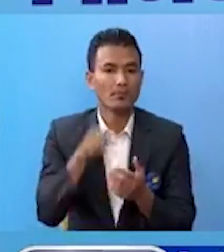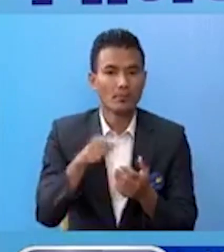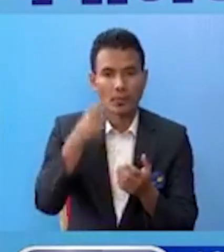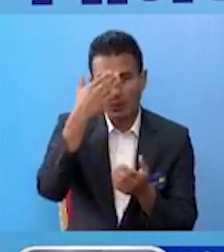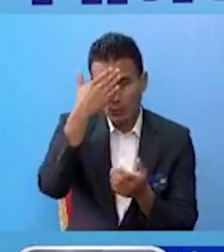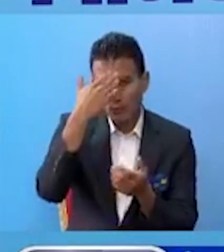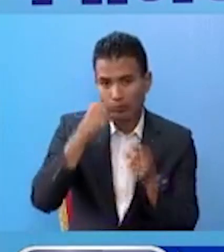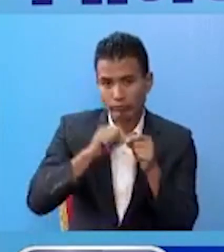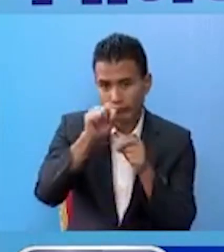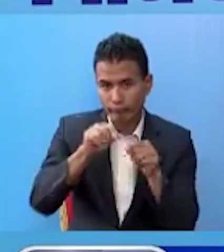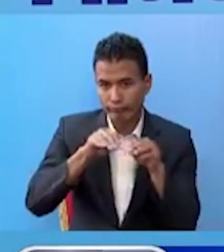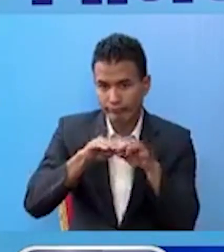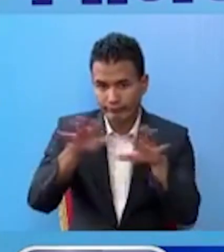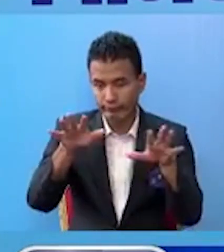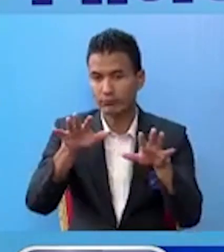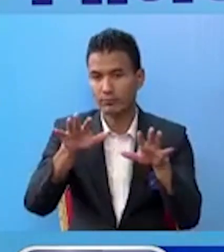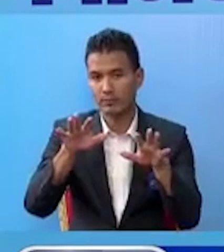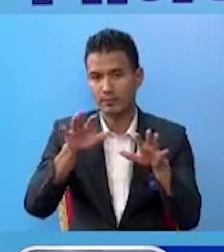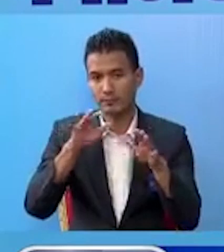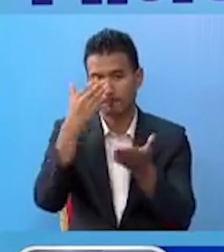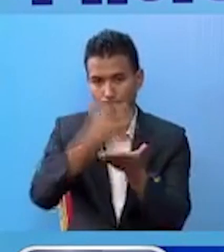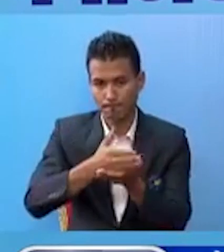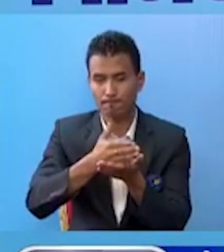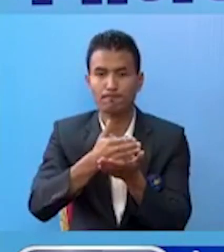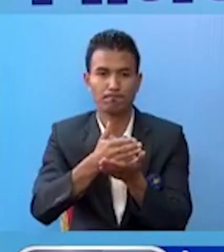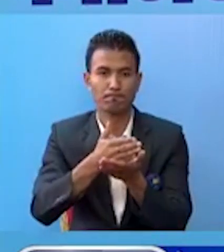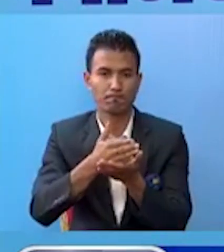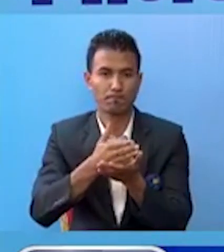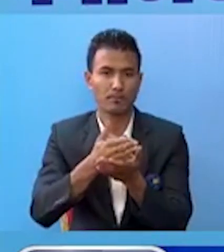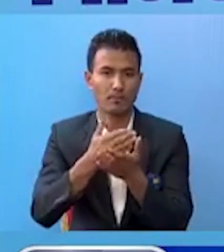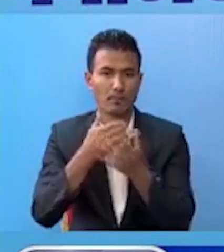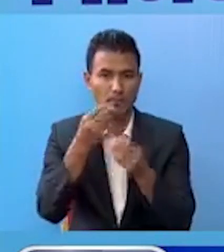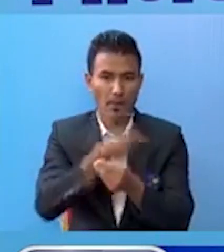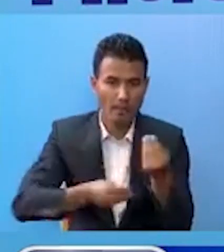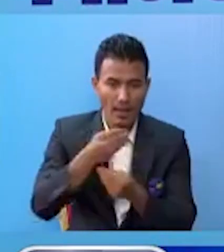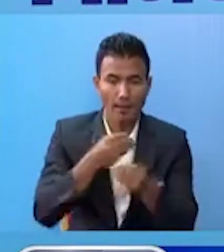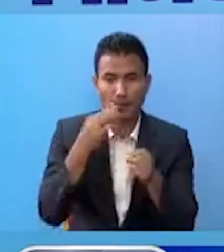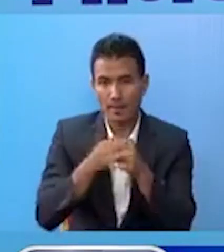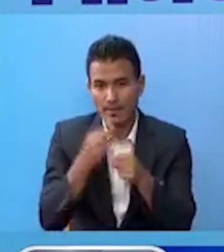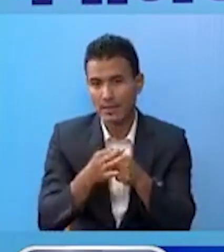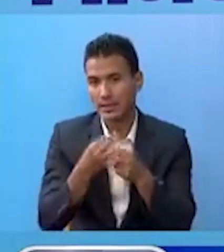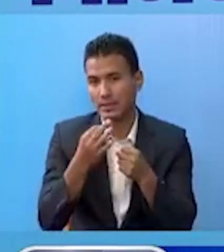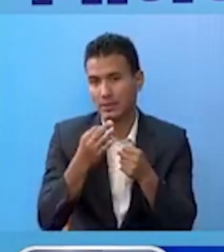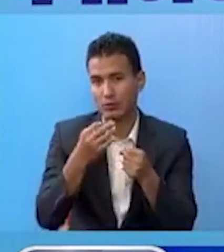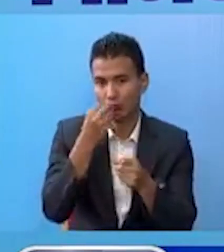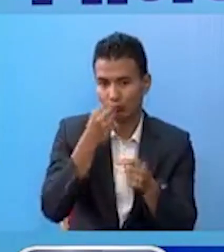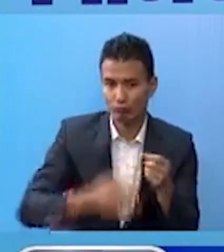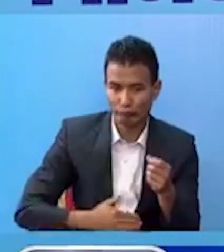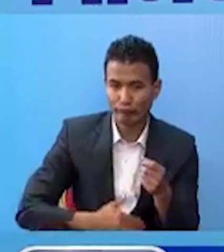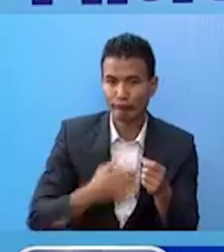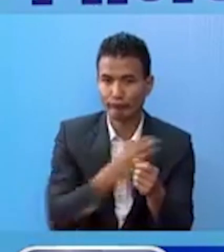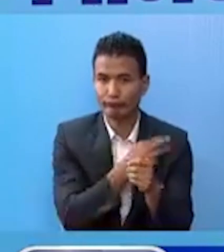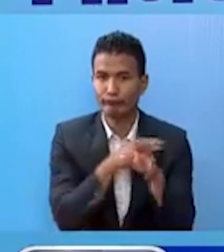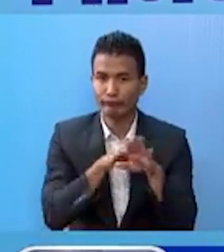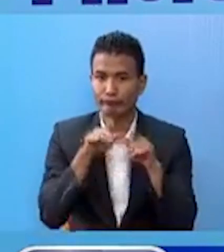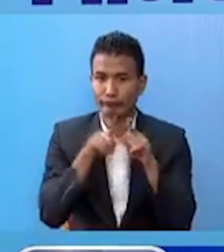रोगको संक्रमण फैलिनबाट रोक्नका लागि व्यापार, व्यवसाय तथा रोजगारदाताहरू